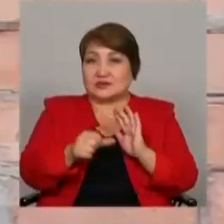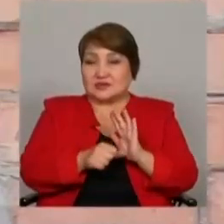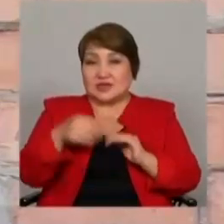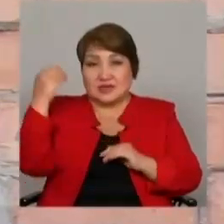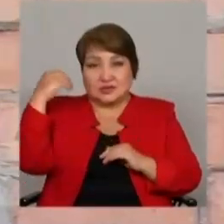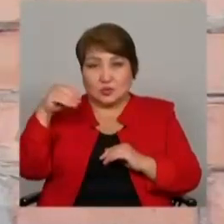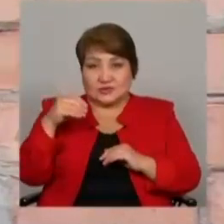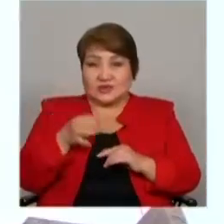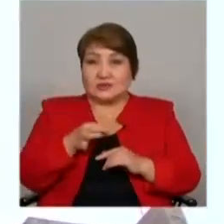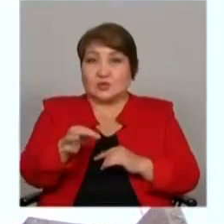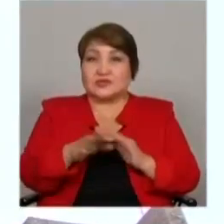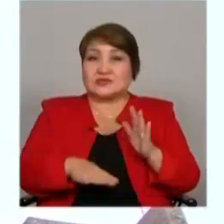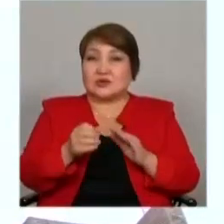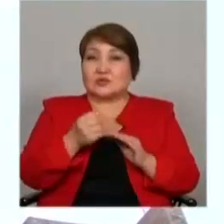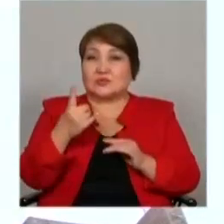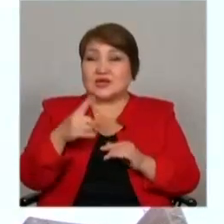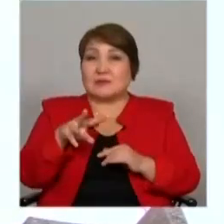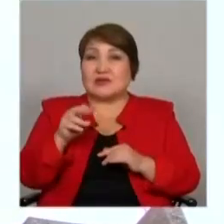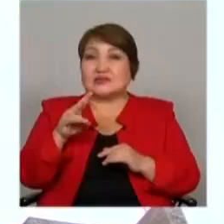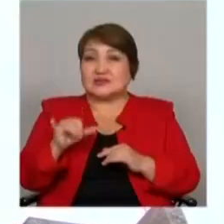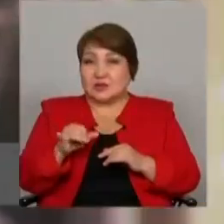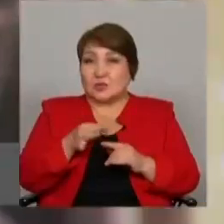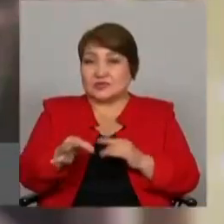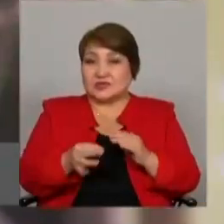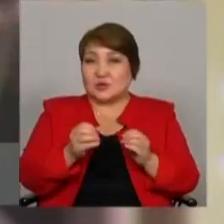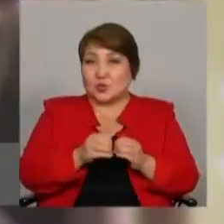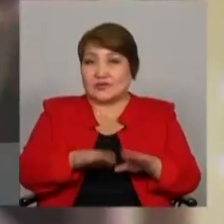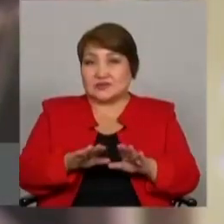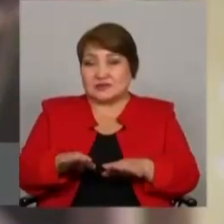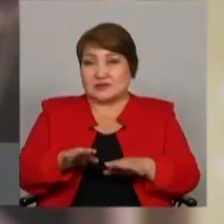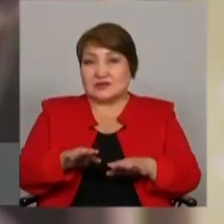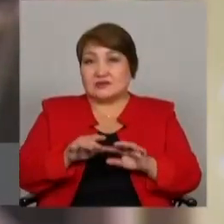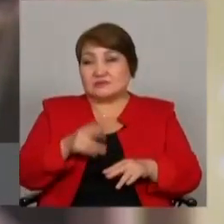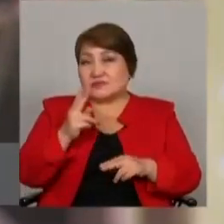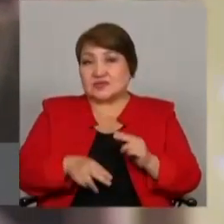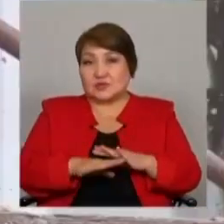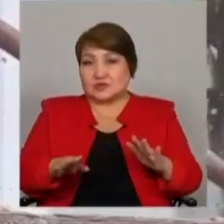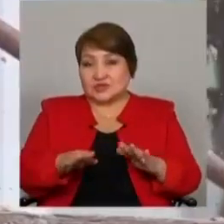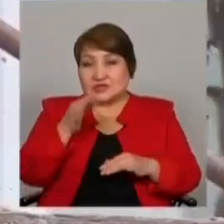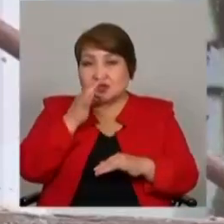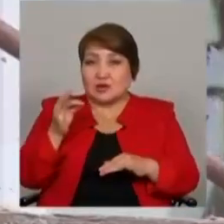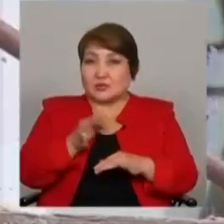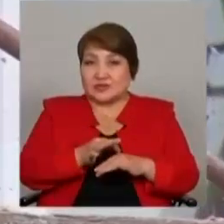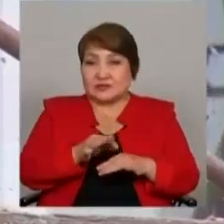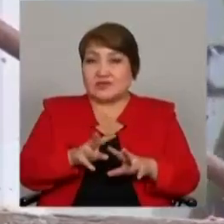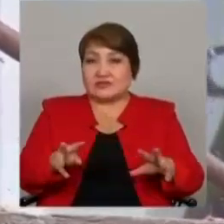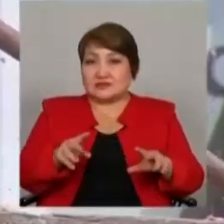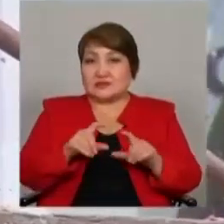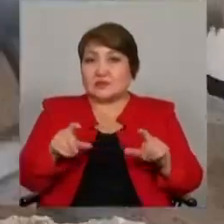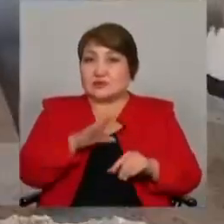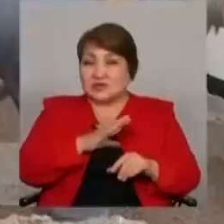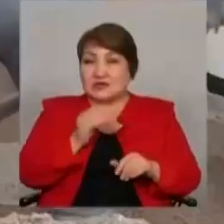Түркістан облысында 11, Маңғыстау облысында 10 нысанның шаруасы бітпей тұр. Жауапты министрлік болса, қазіргі күні